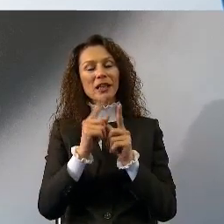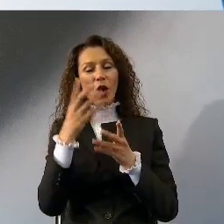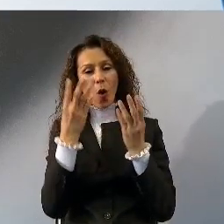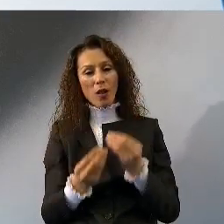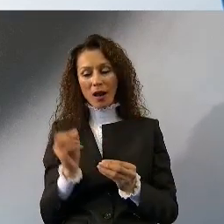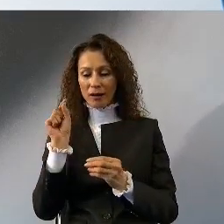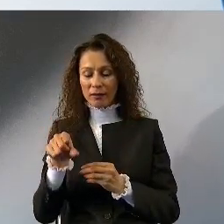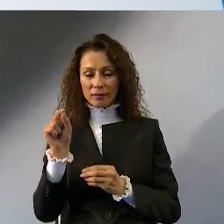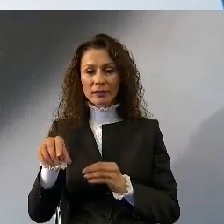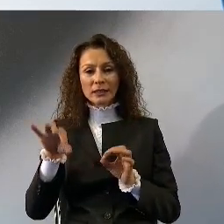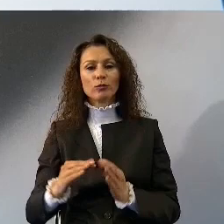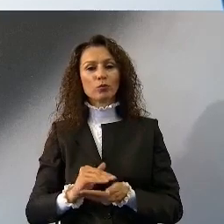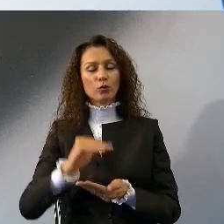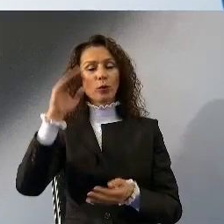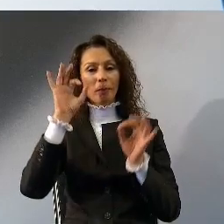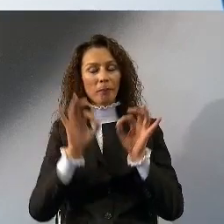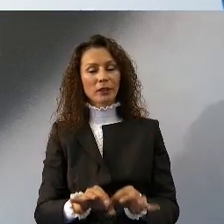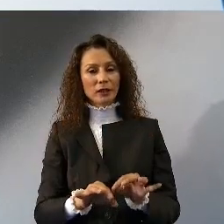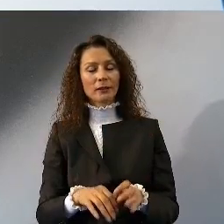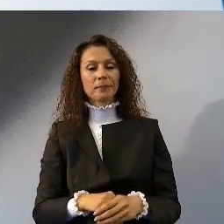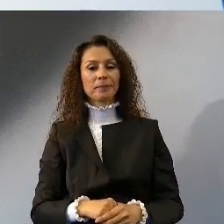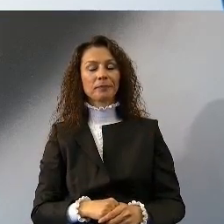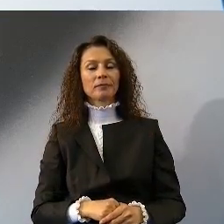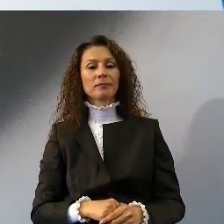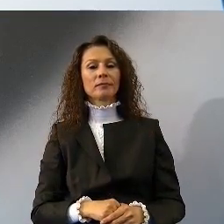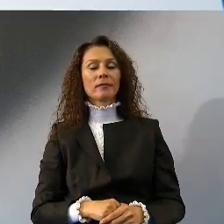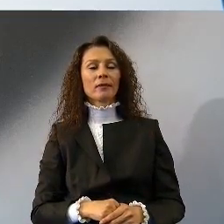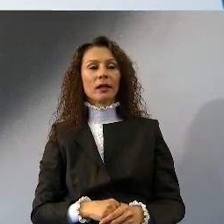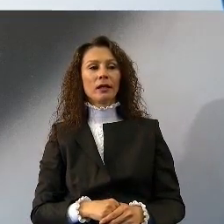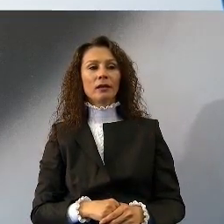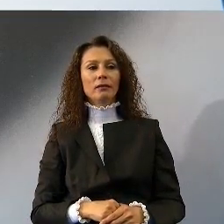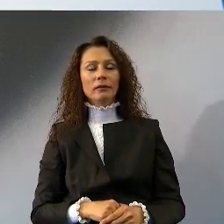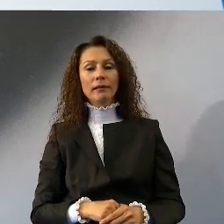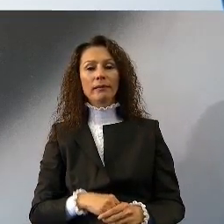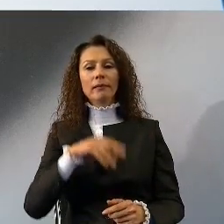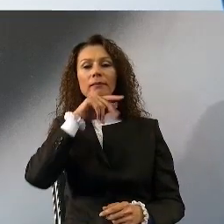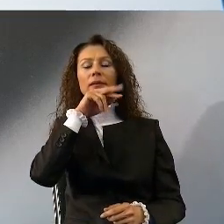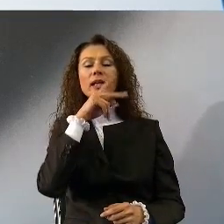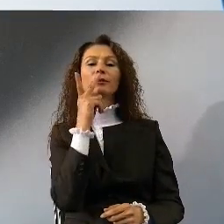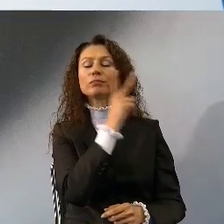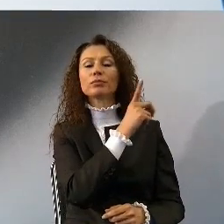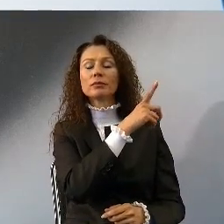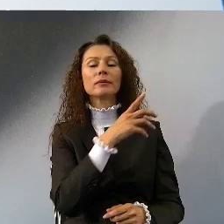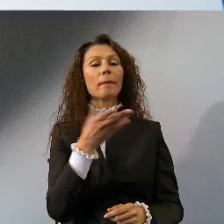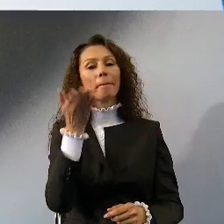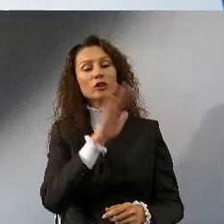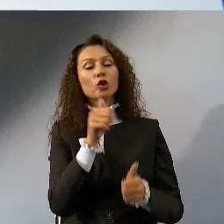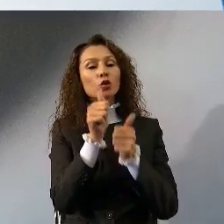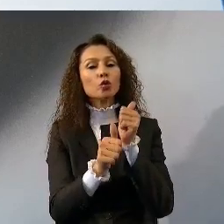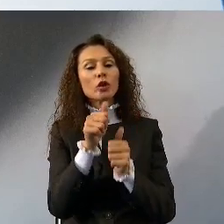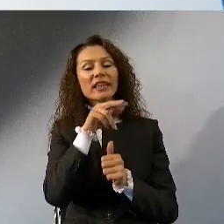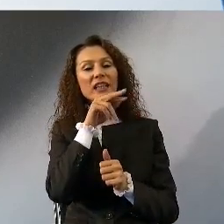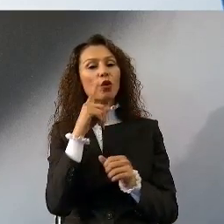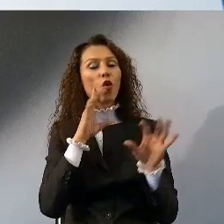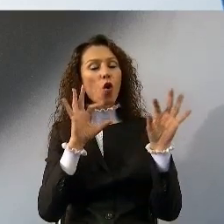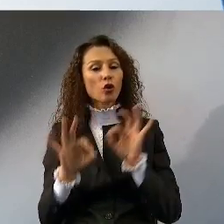karışım, ithal karışımlar tohumda yem bitkisi olarak kullanılıyor. Maltız keçisi, kendi ırklarımız, süt keçisinin